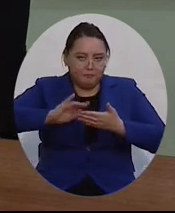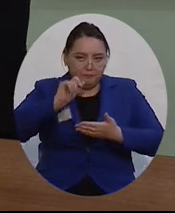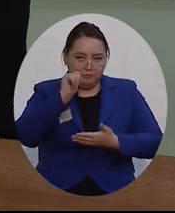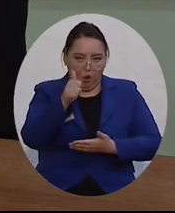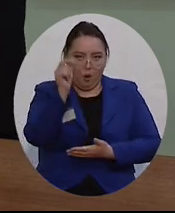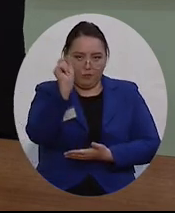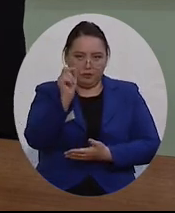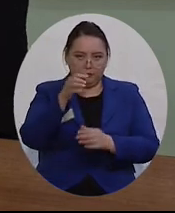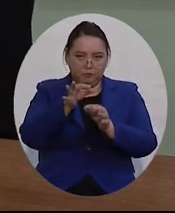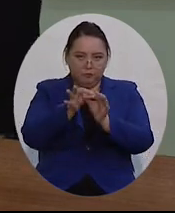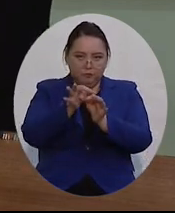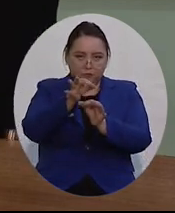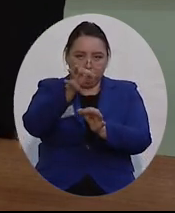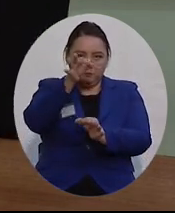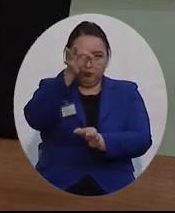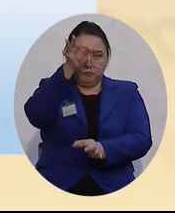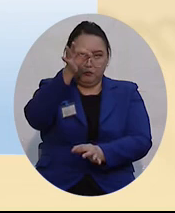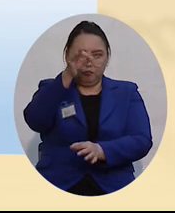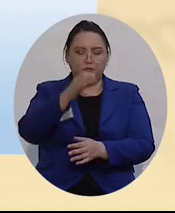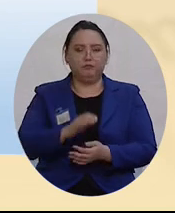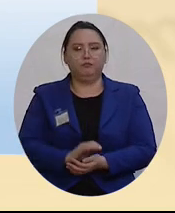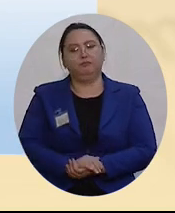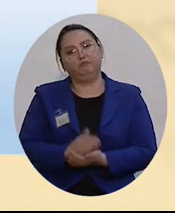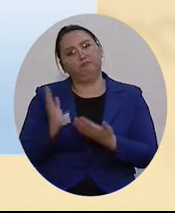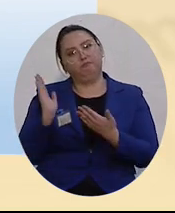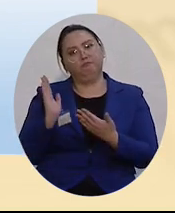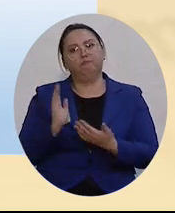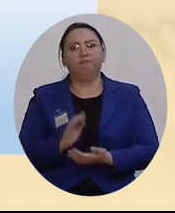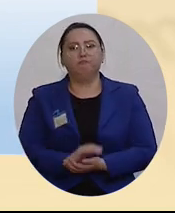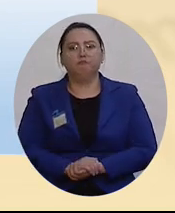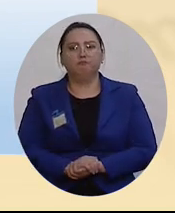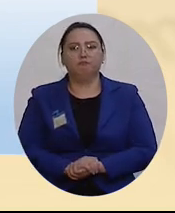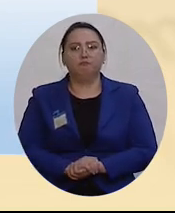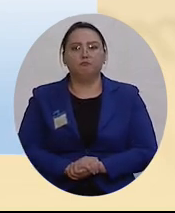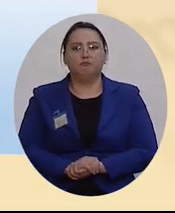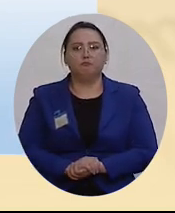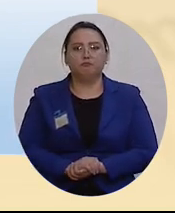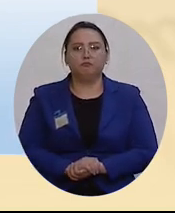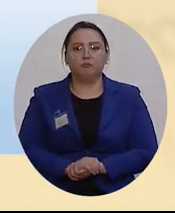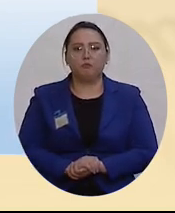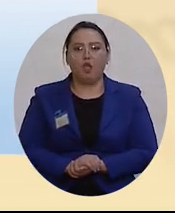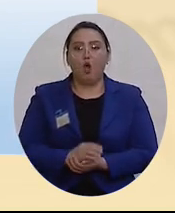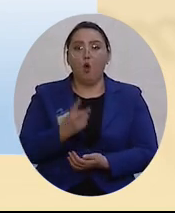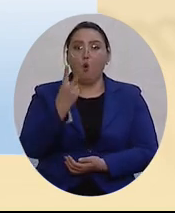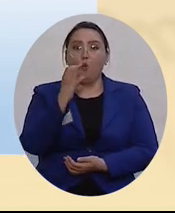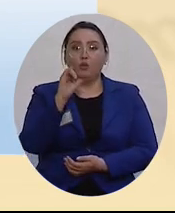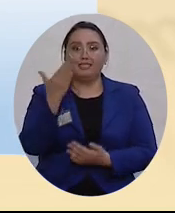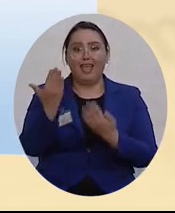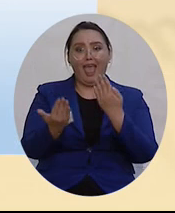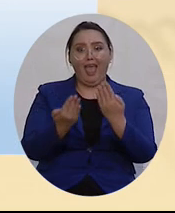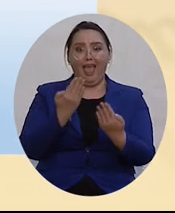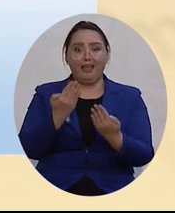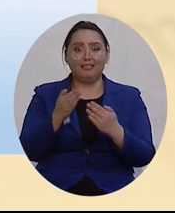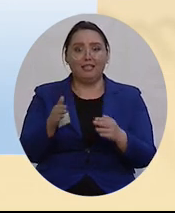ёстой. За 45 градусын налуу байх ёстой. За шүдэт үсэг шилбэт үсгийн харьцаа тэнцүү химийн